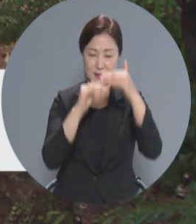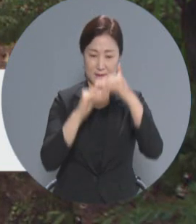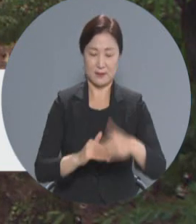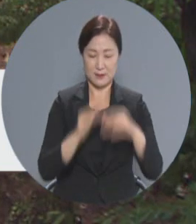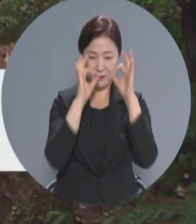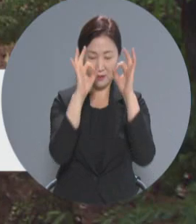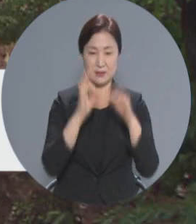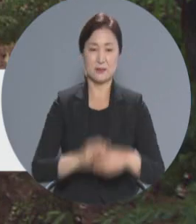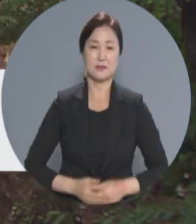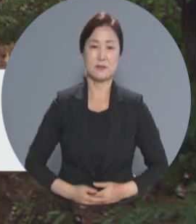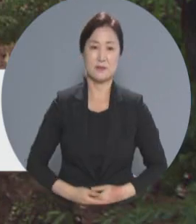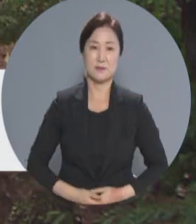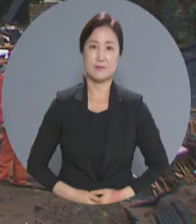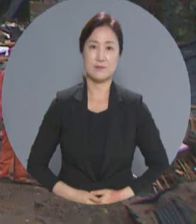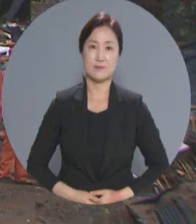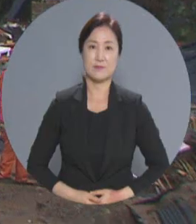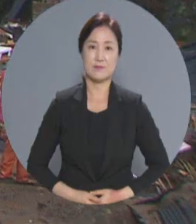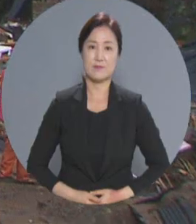기자입니다.